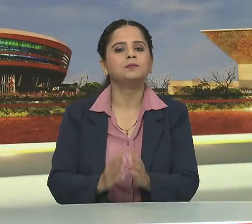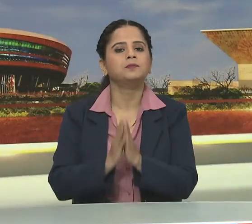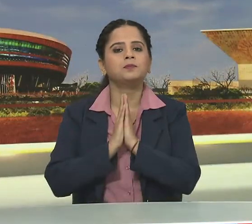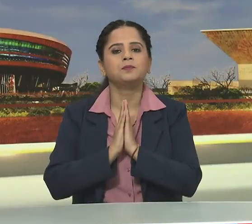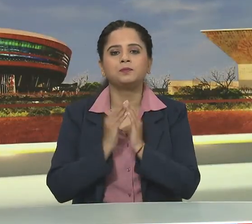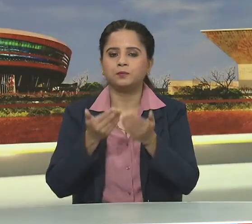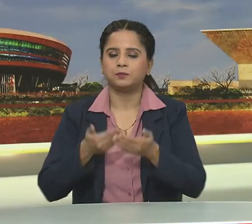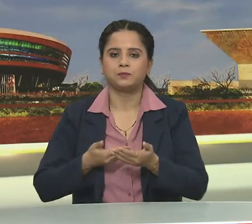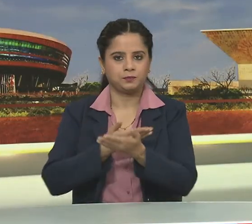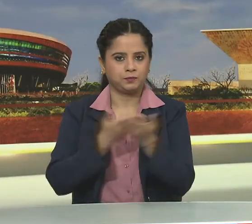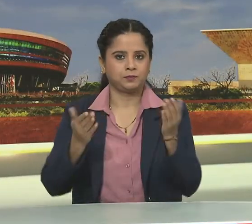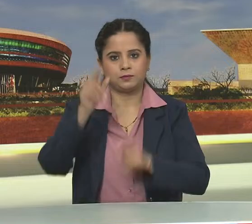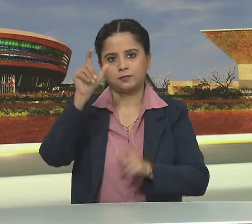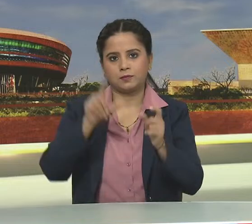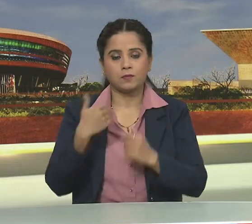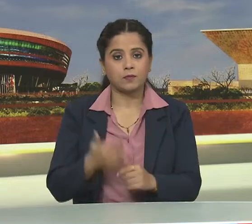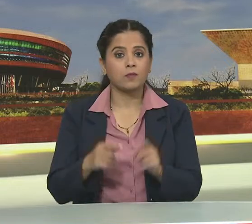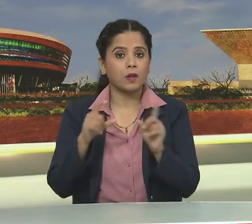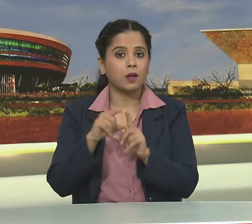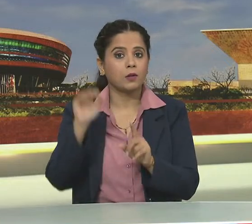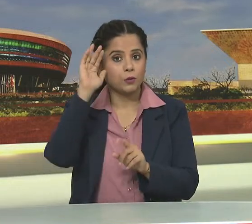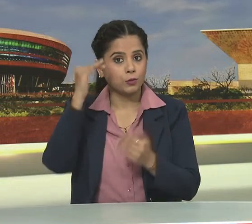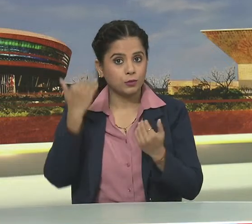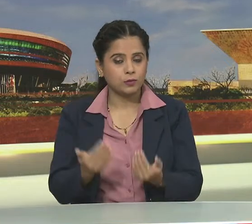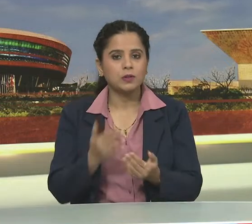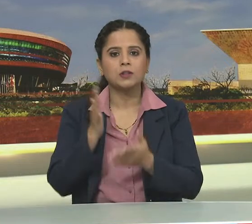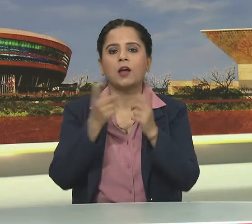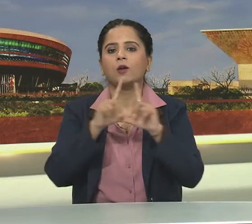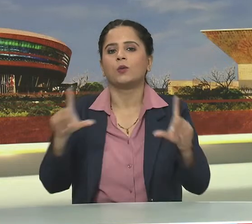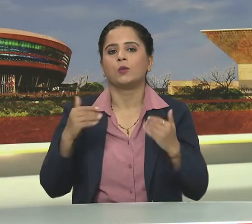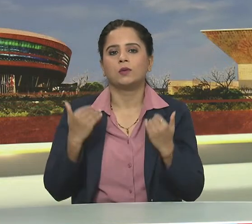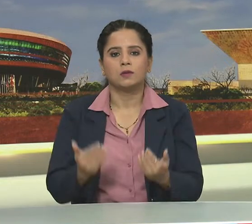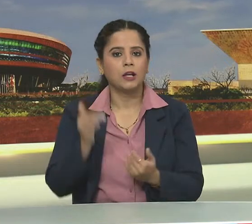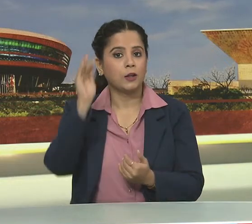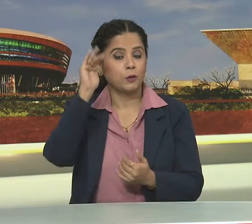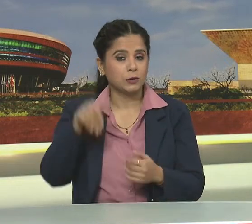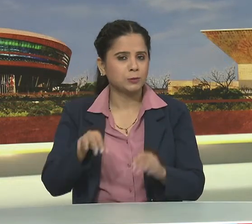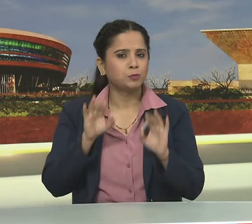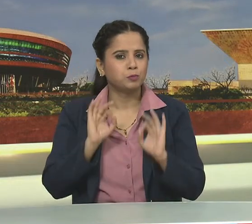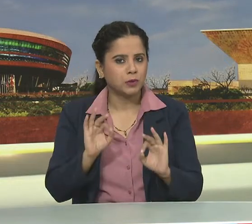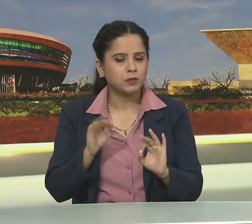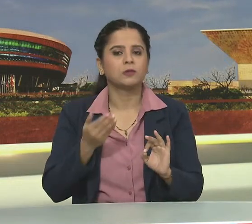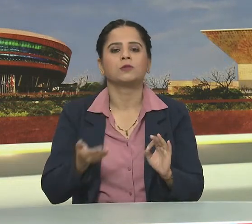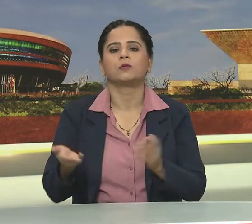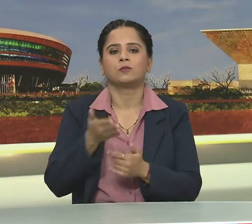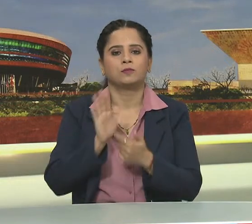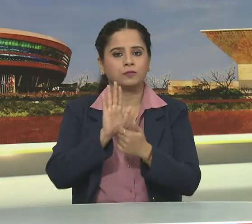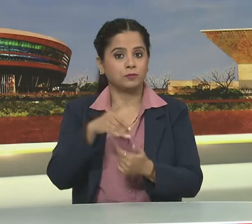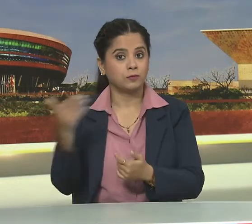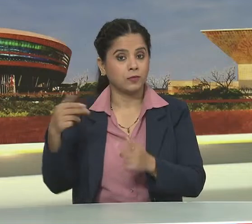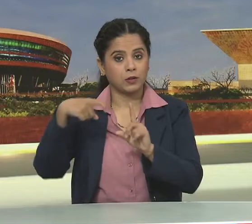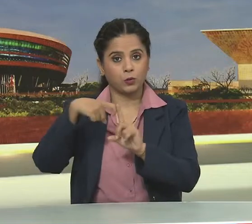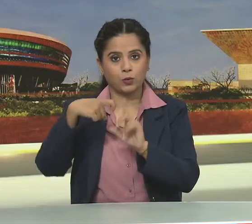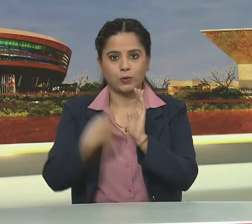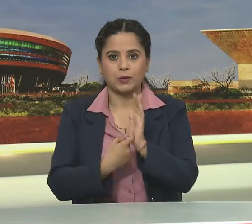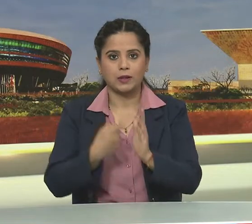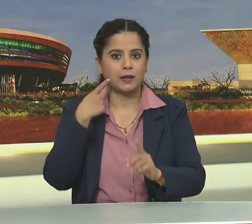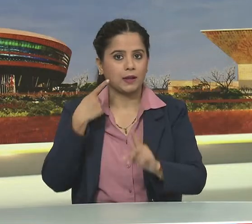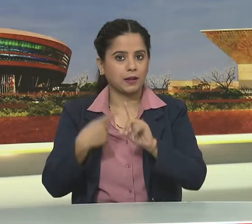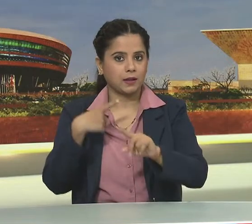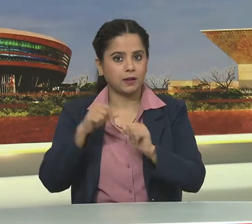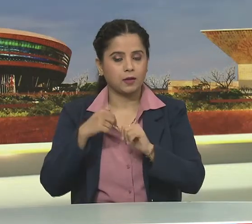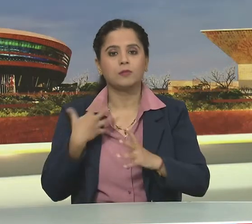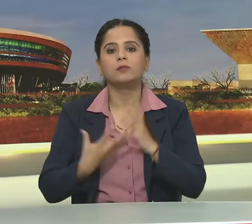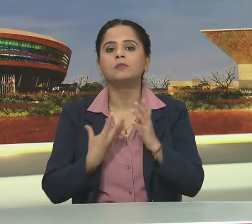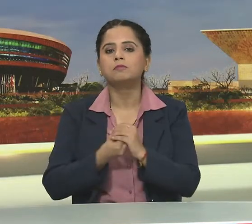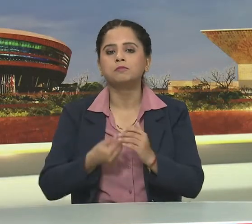नमस्कार, स्वागत है आप सभी का दूरदर्शन समाचार के सांकेतिक भाषा के इस खास बुलेटिन को लेकर। हाजिर हूं मैं कृतिका और मेरे साथ है